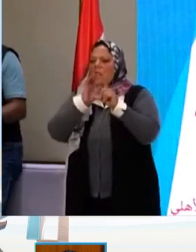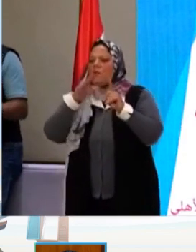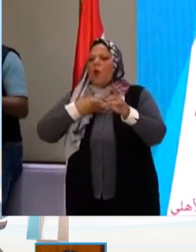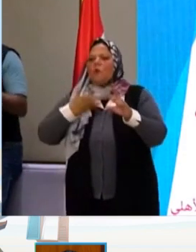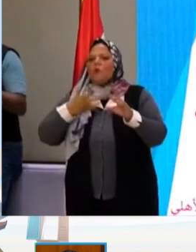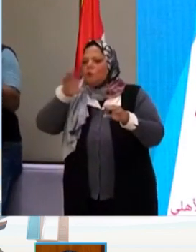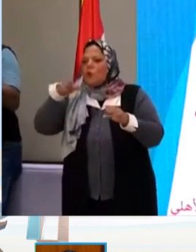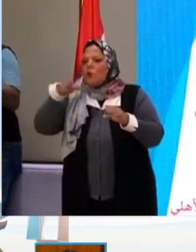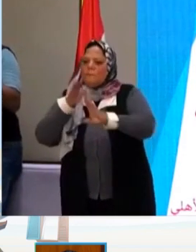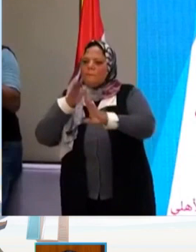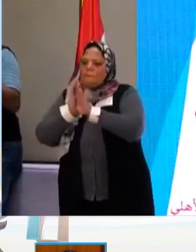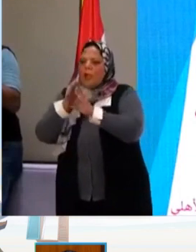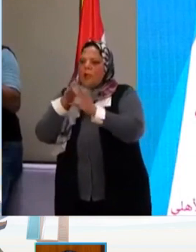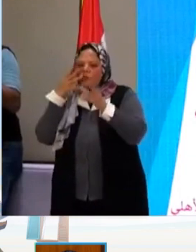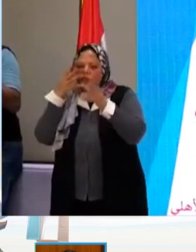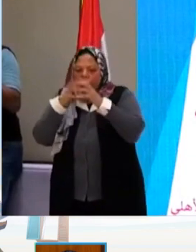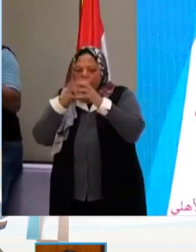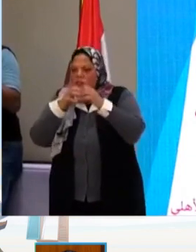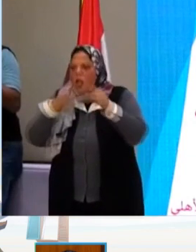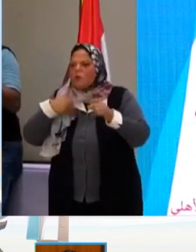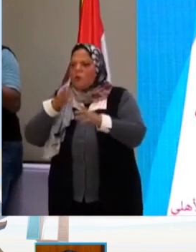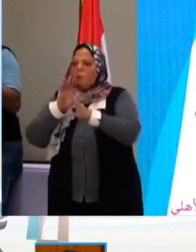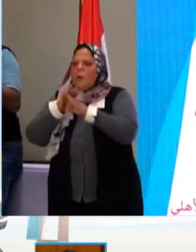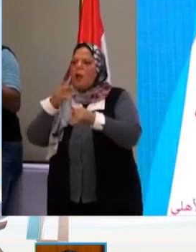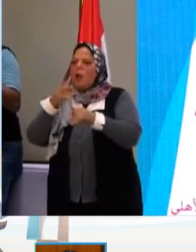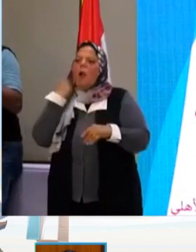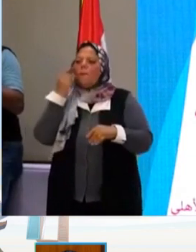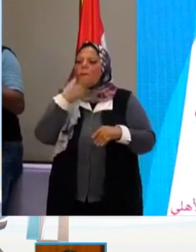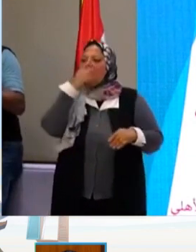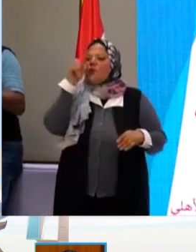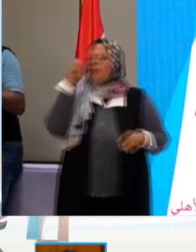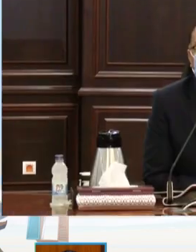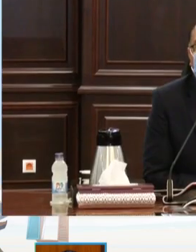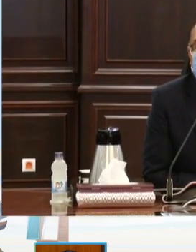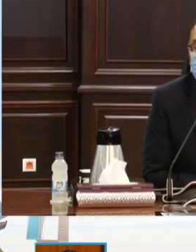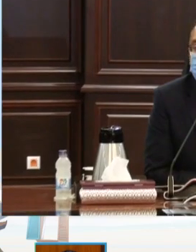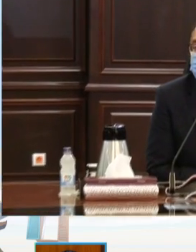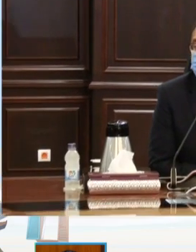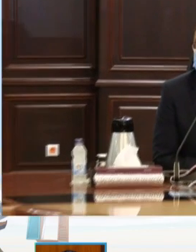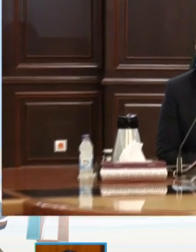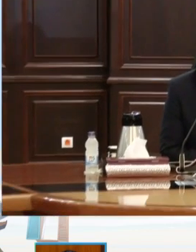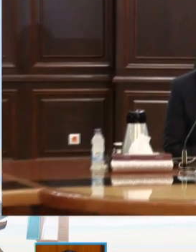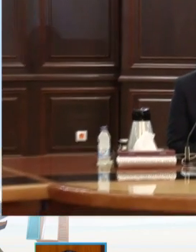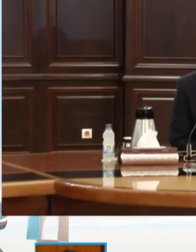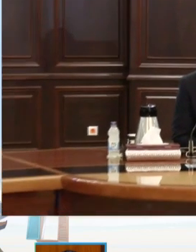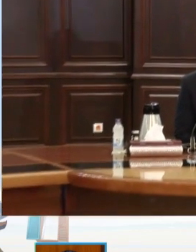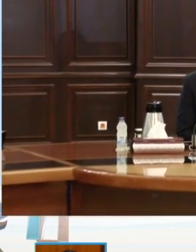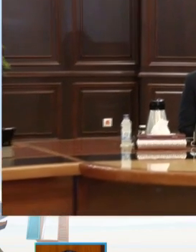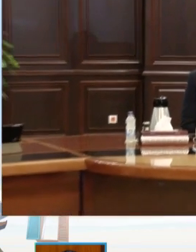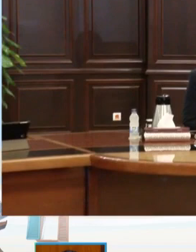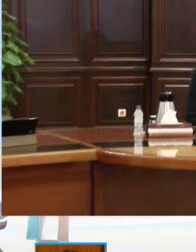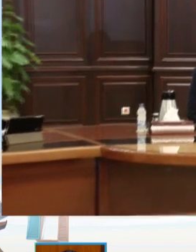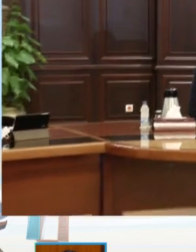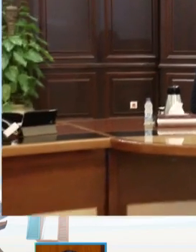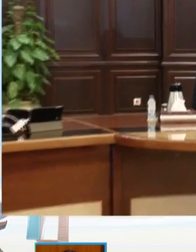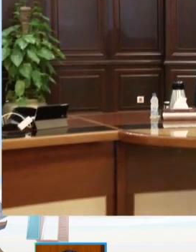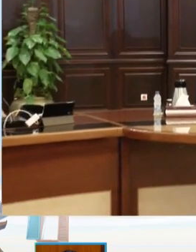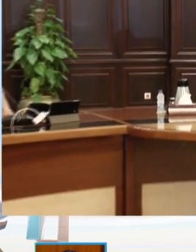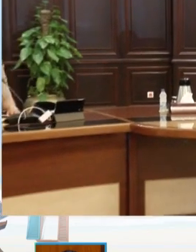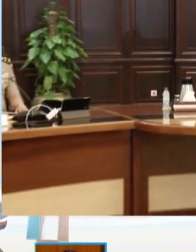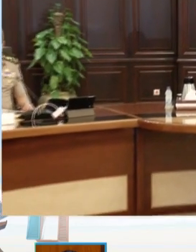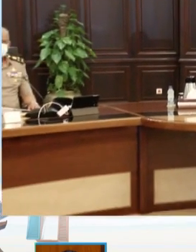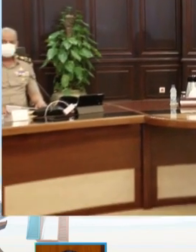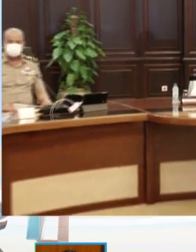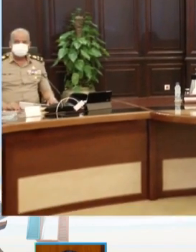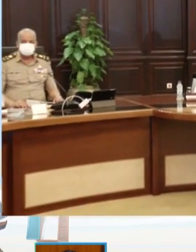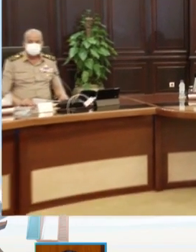مع مؤسسات العمل الاهلي، فبالتالي دعا ذلك وزاره التضامن المطالبه بتعديل فتره توفير الاوضاع ومنح